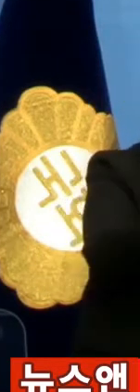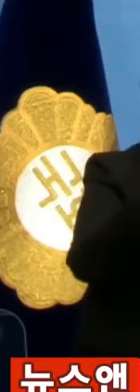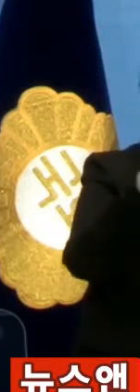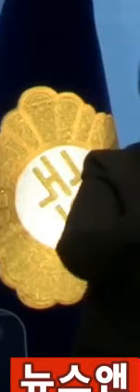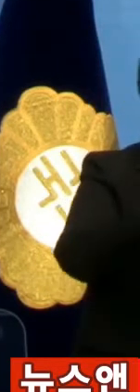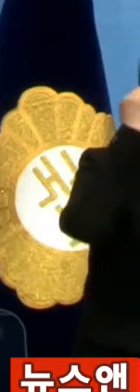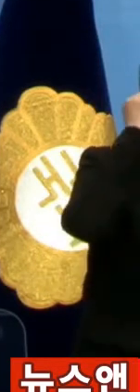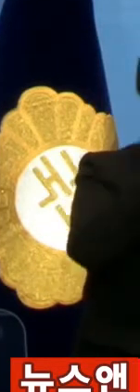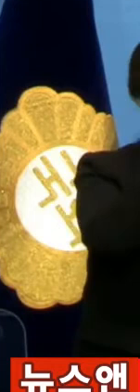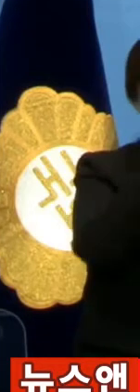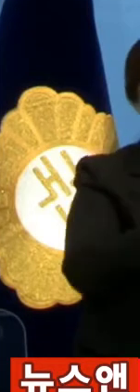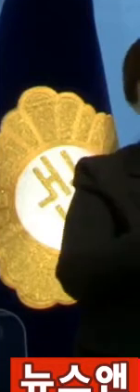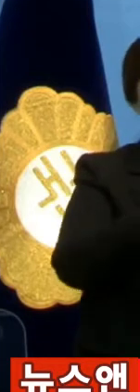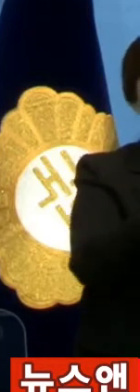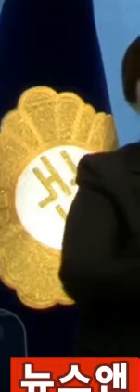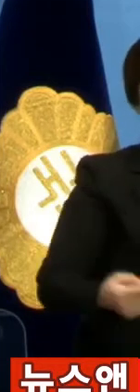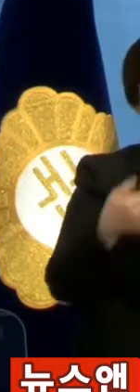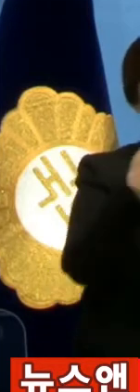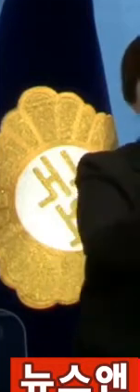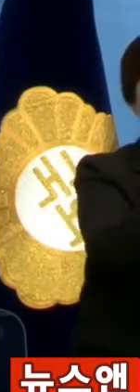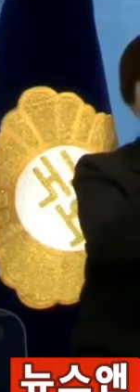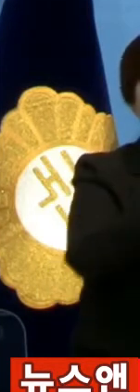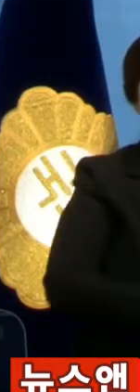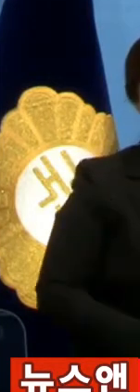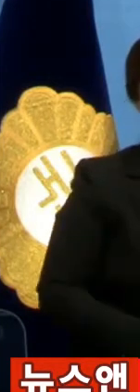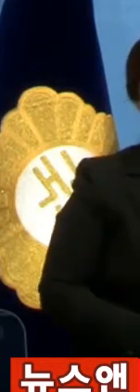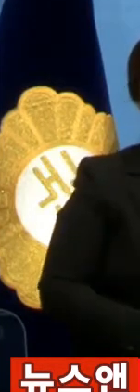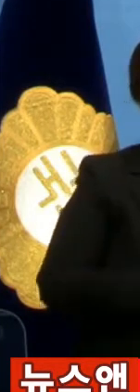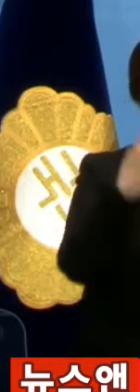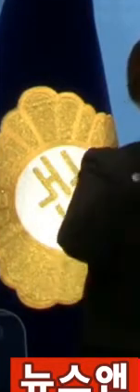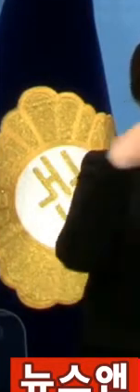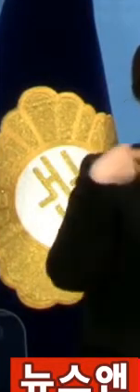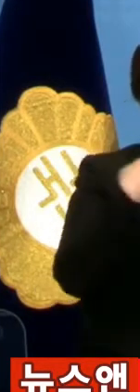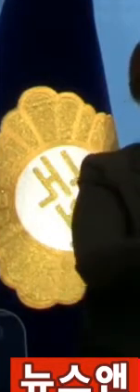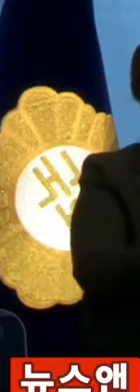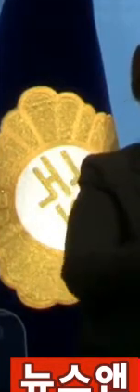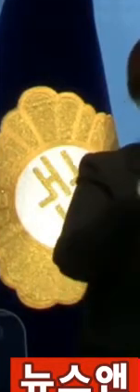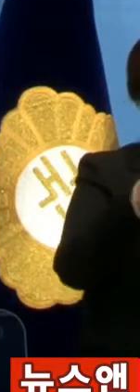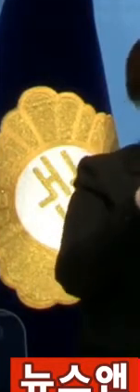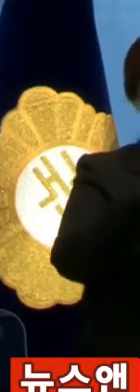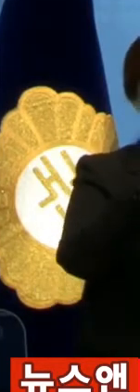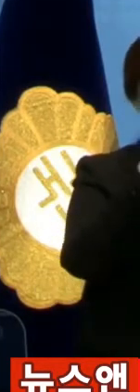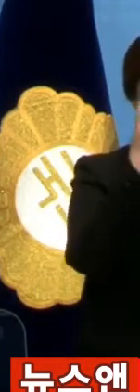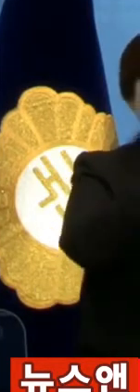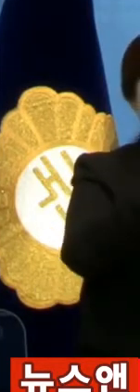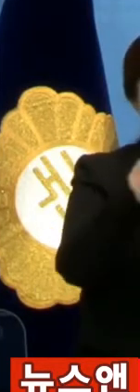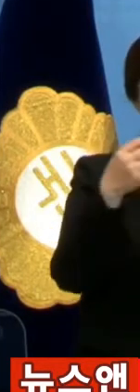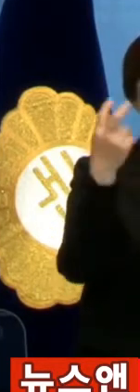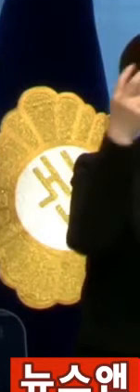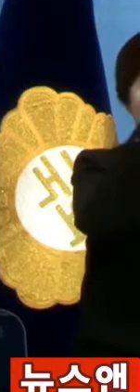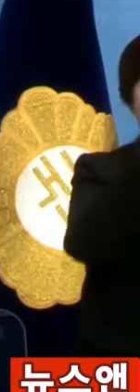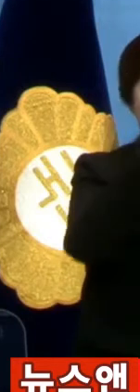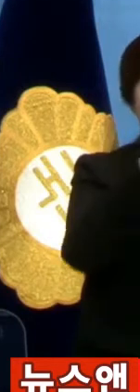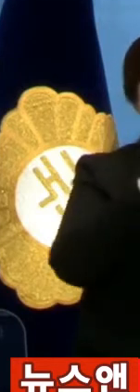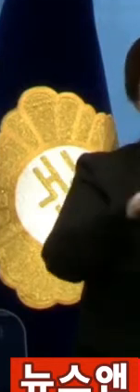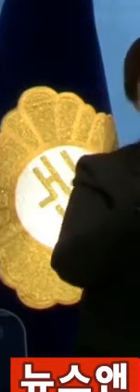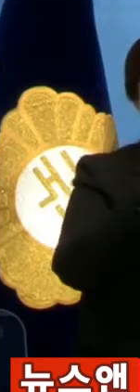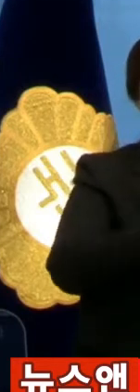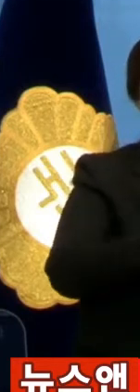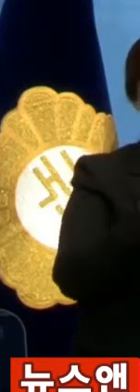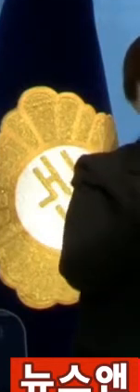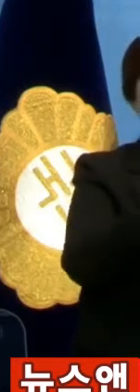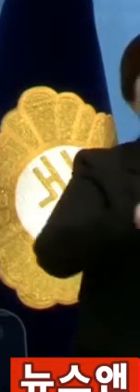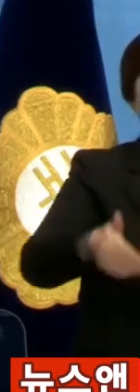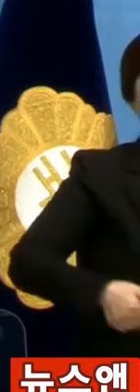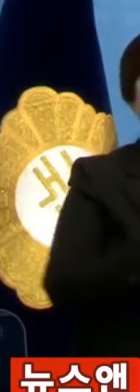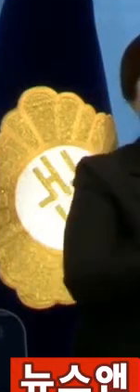국민에게 돌아가고 있는 상황입니다. 검찰청법 제4조는 검사는 정치적 중립을 지키고 권한을 남용해서는 안 된다고